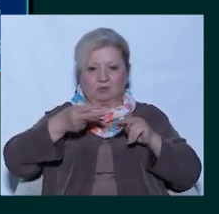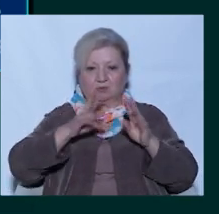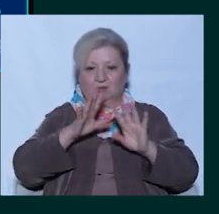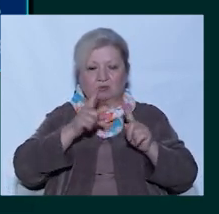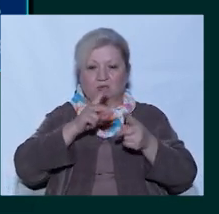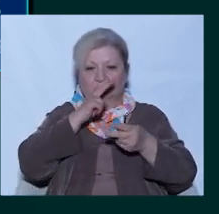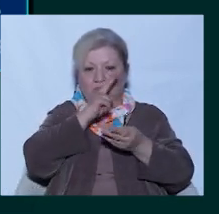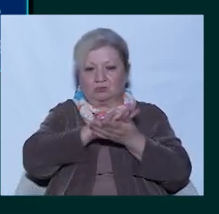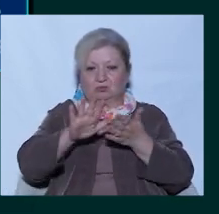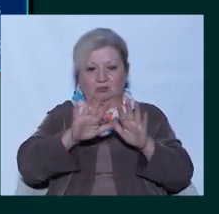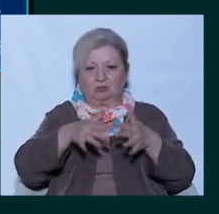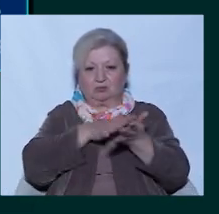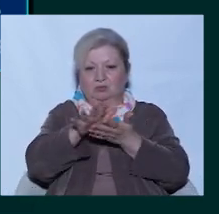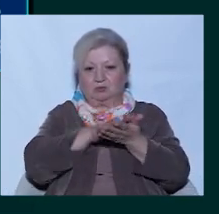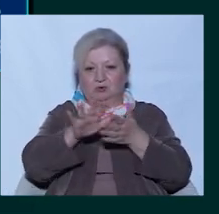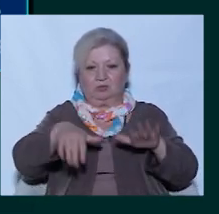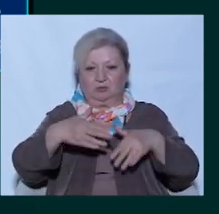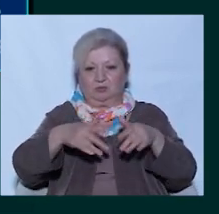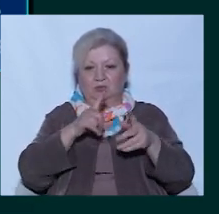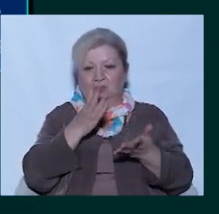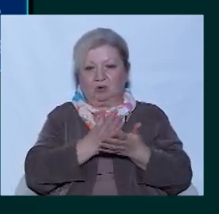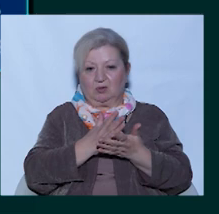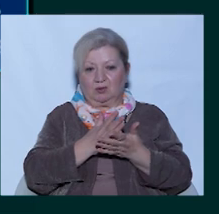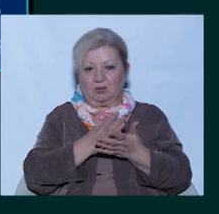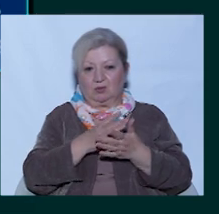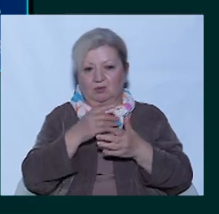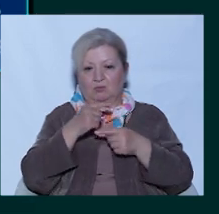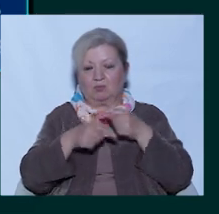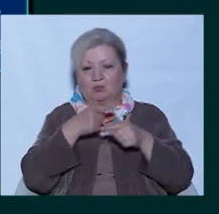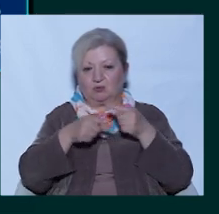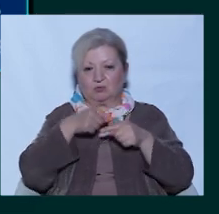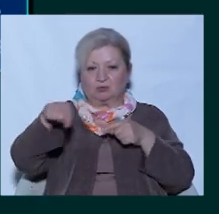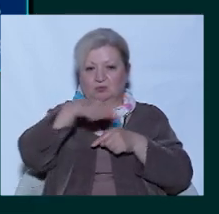იხარჯება ენერგია და გვაქვს მუდმივი პერიოდული რხევა.